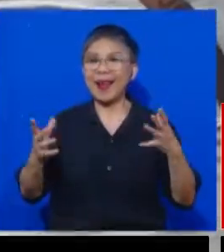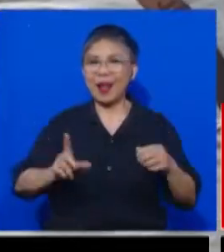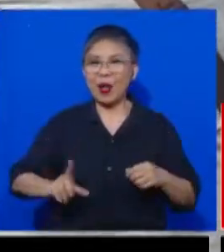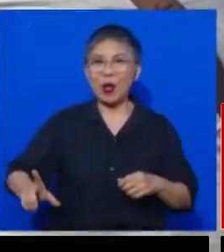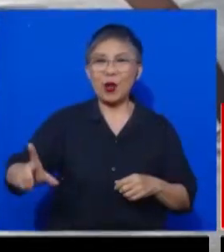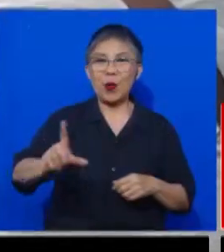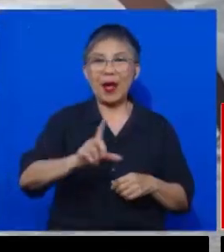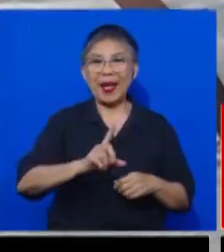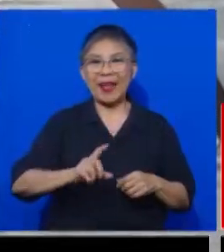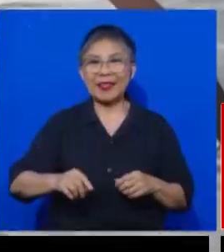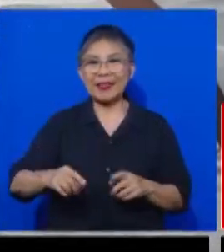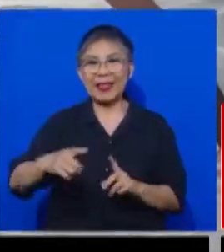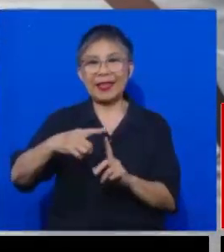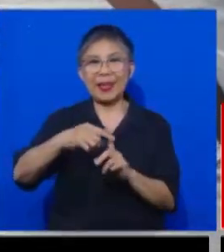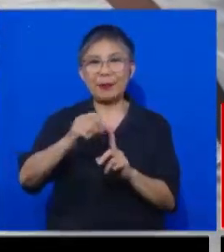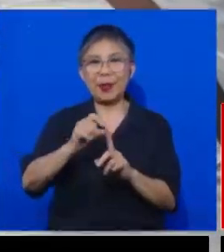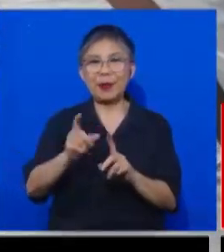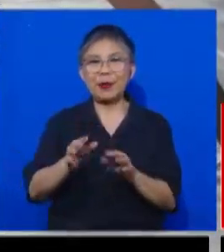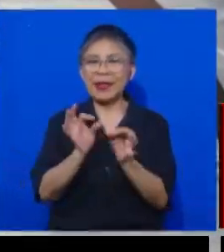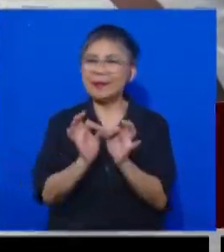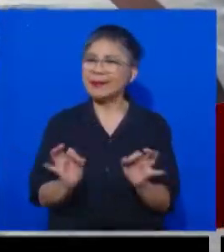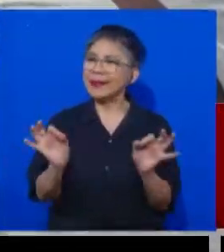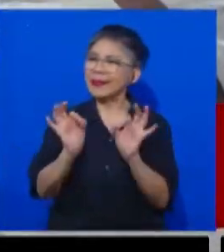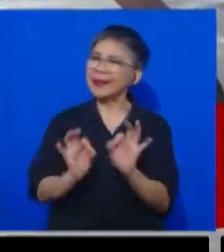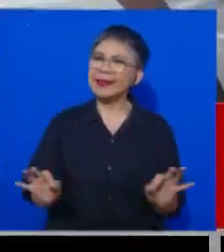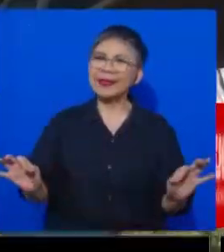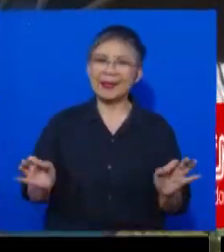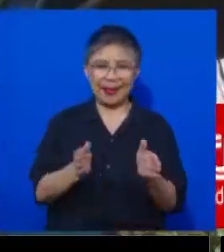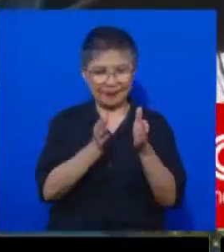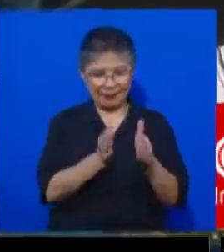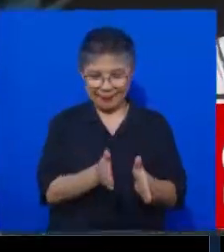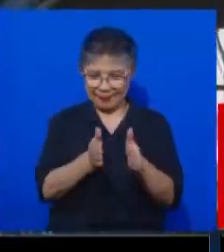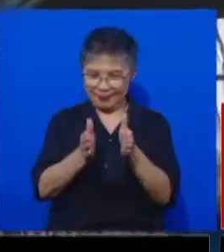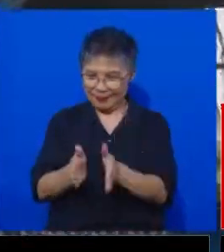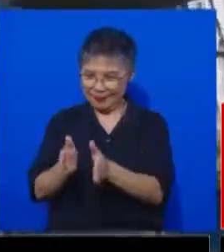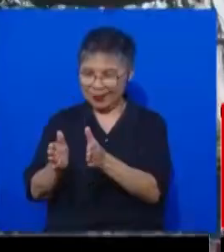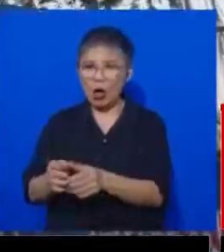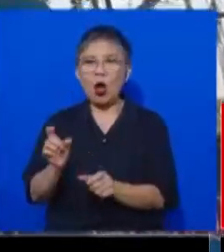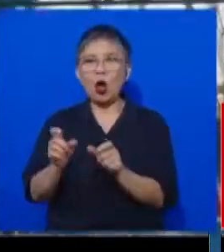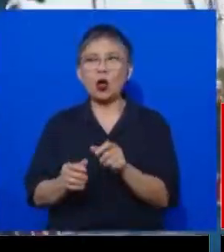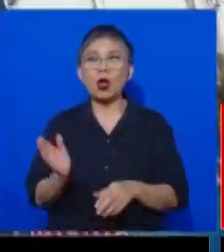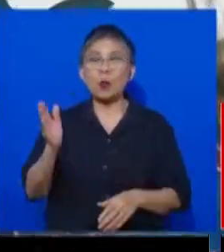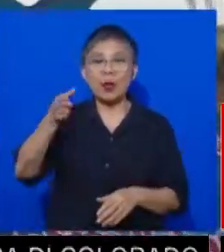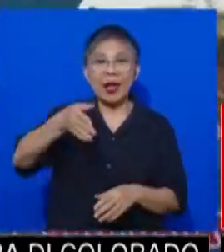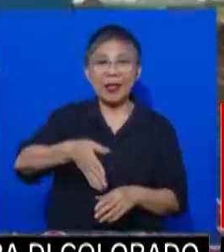makam tampak lebih bersih dan rapi sehingga menjadikan peziarah lebih